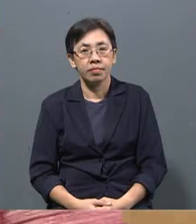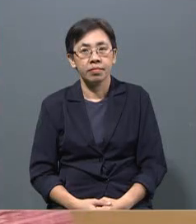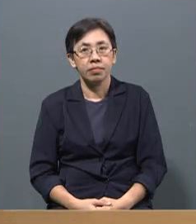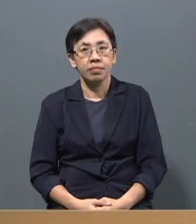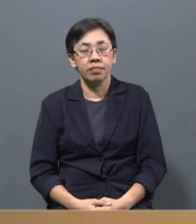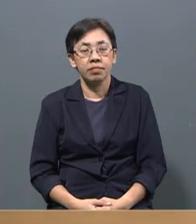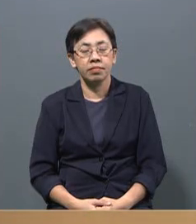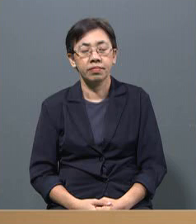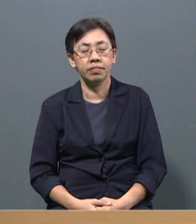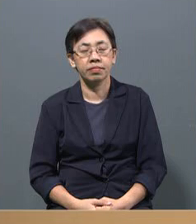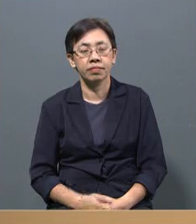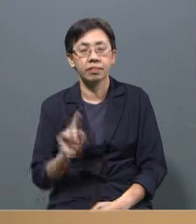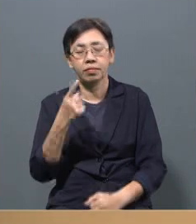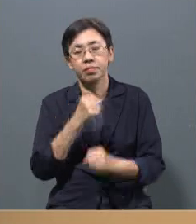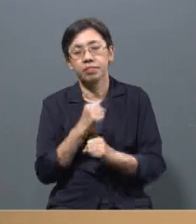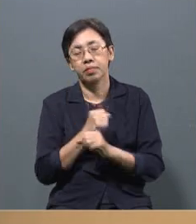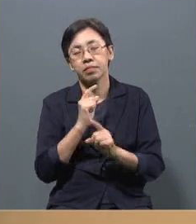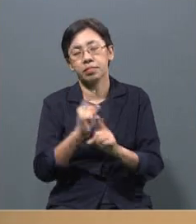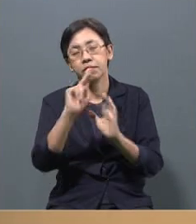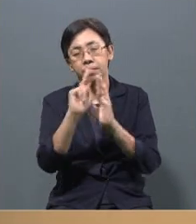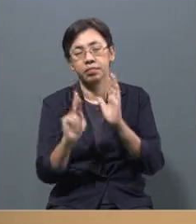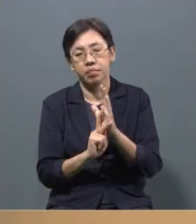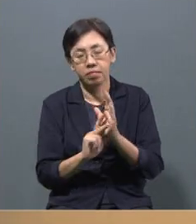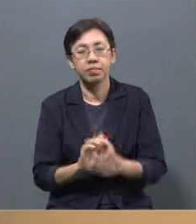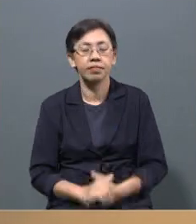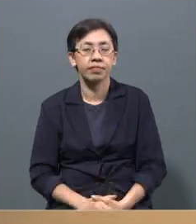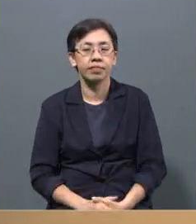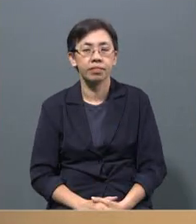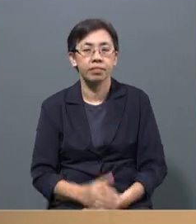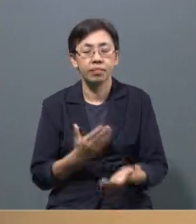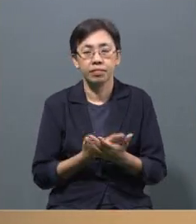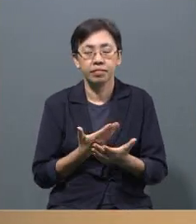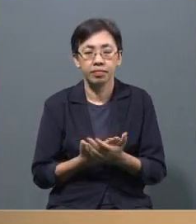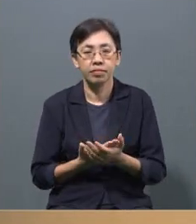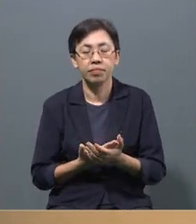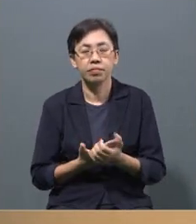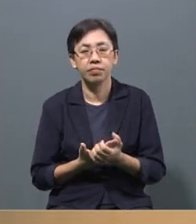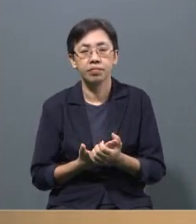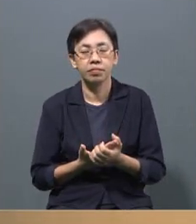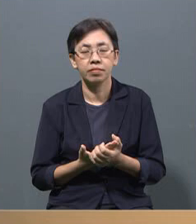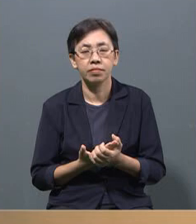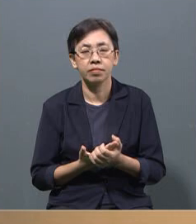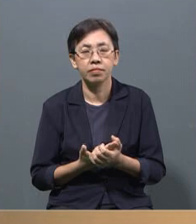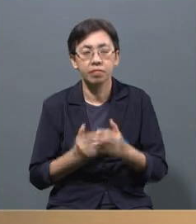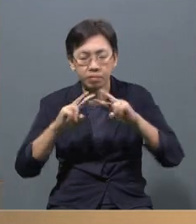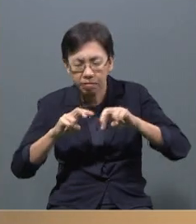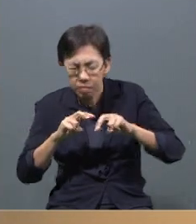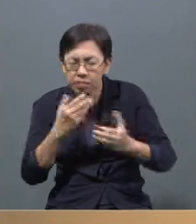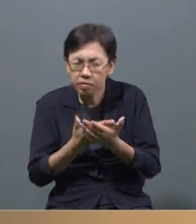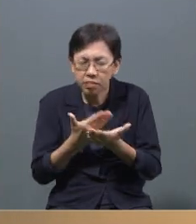ครั้งแรกเราทำไปตามกฎหมายก่อนก็ราคาที่ไอ้หมายถึงว่าค่าใช้จ่ายที่ศึกษามาประมาณ 3,200